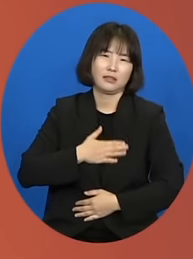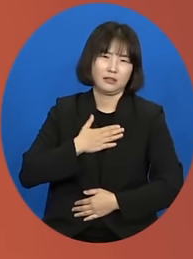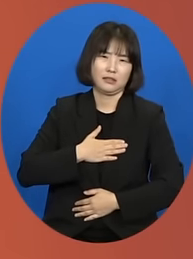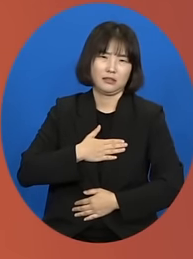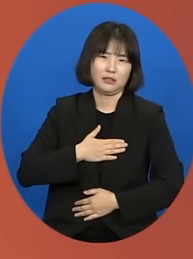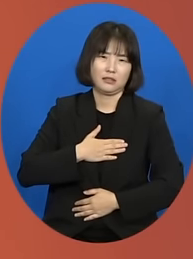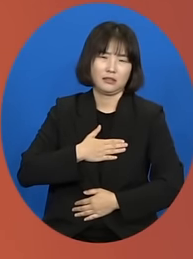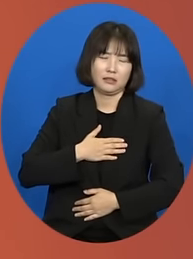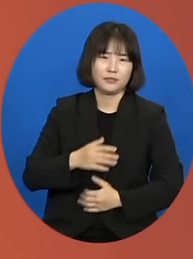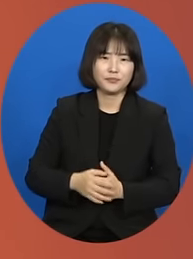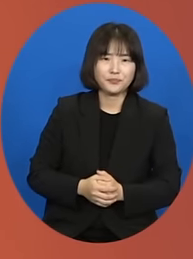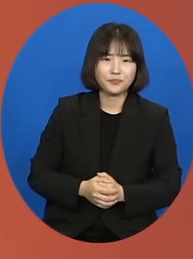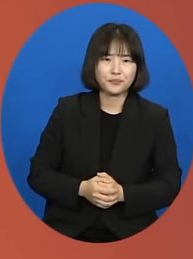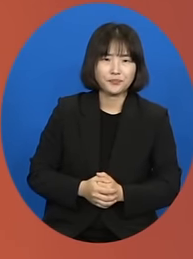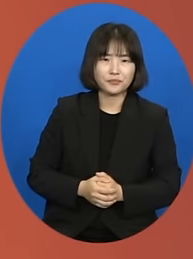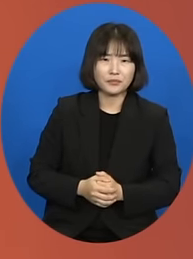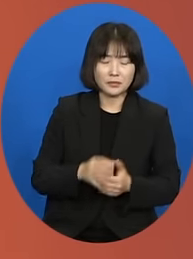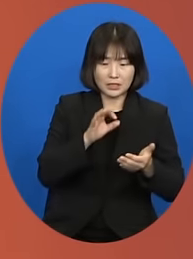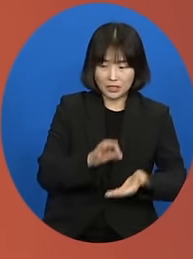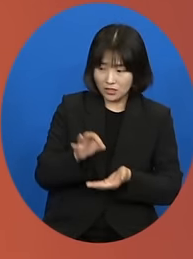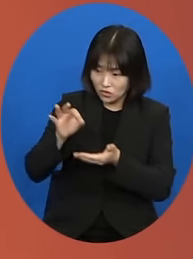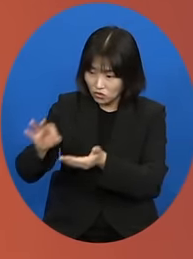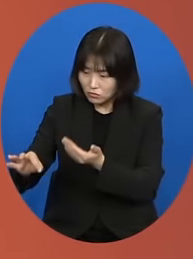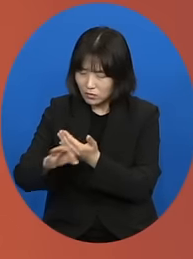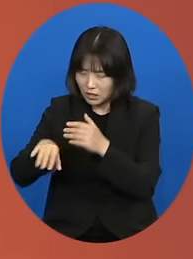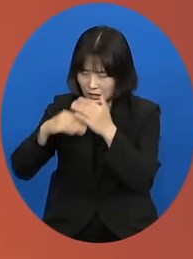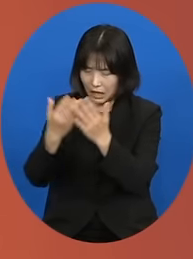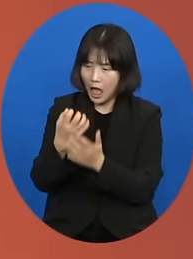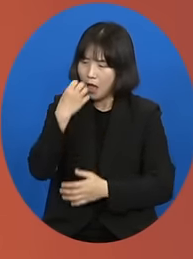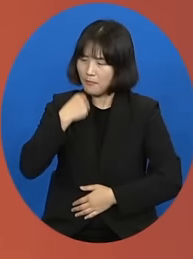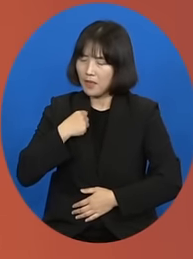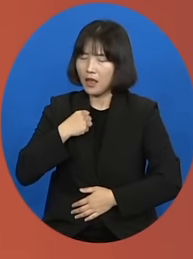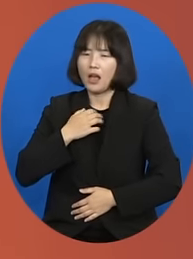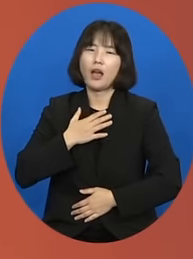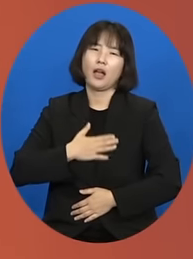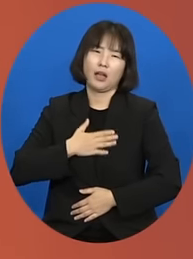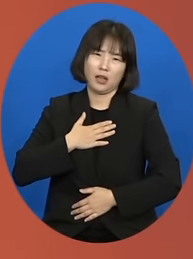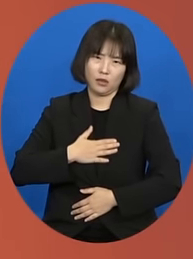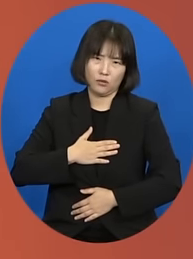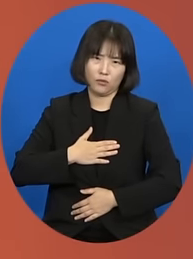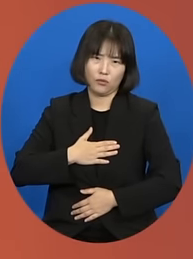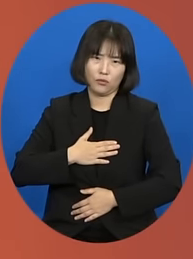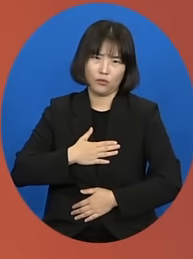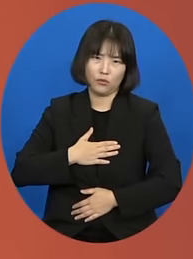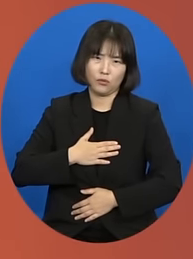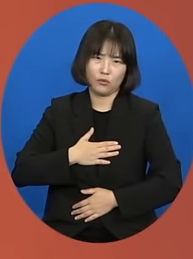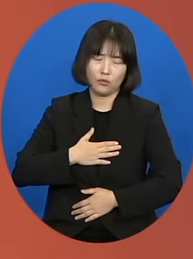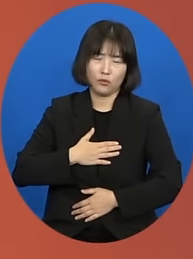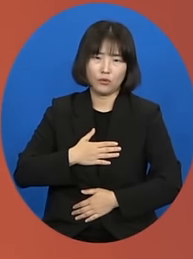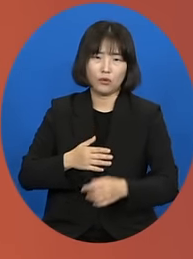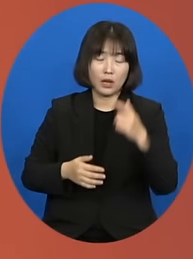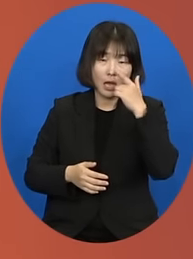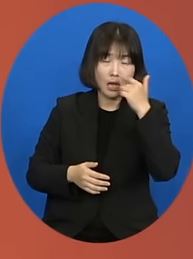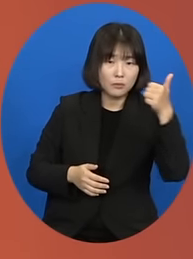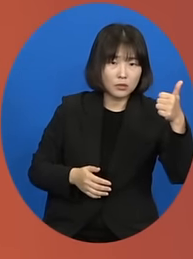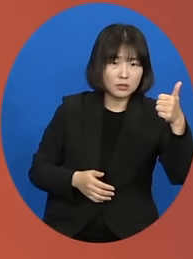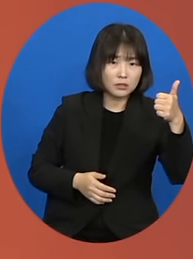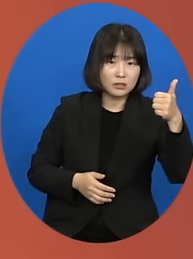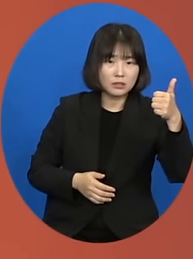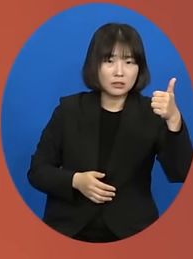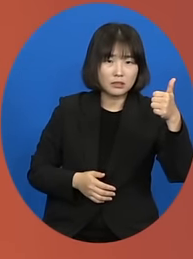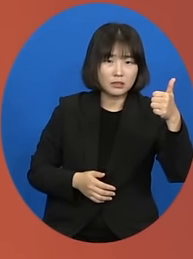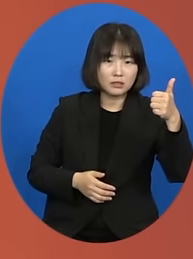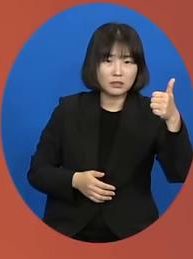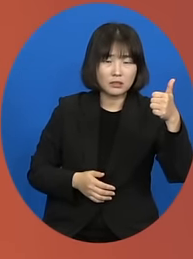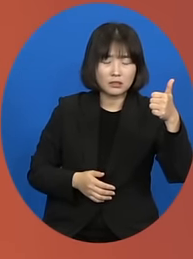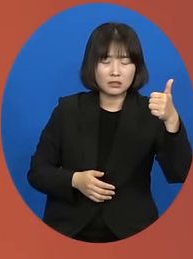주면 다 말아먹을 거라는 걸 알고 있음에도 불구하고 그 아픈 마음을 품고 결국 그 아버지가 그 아들에게 그